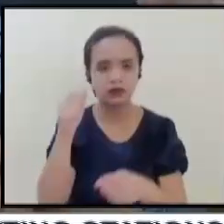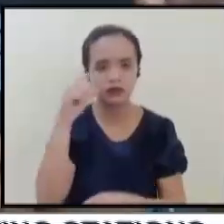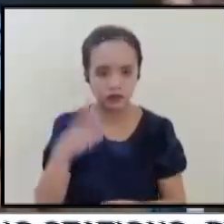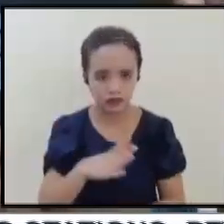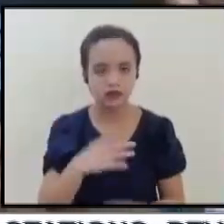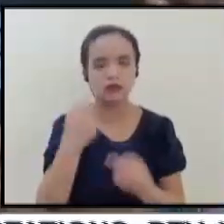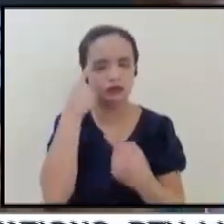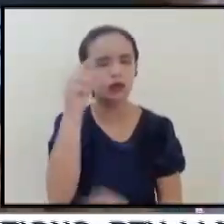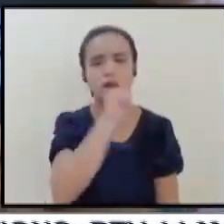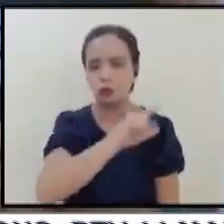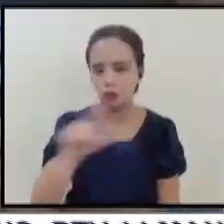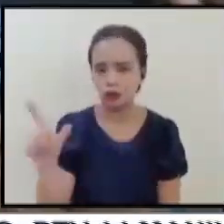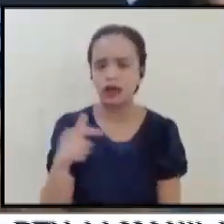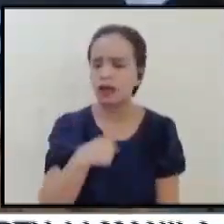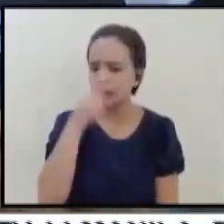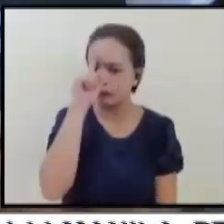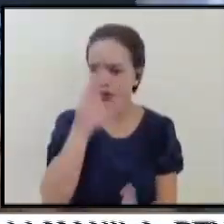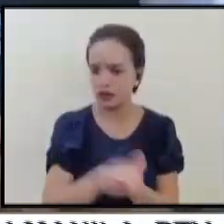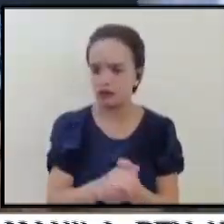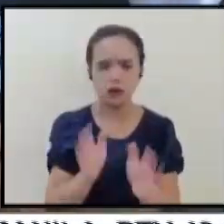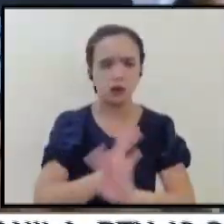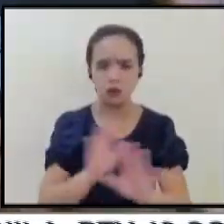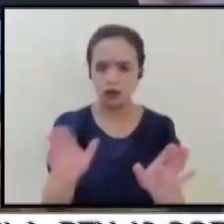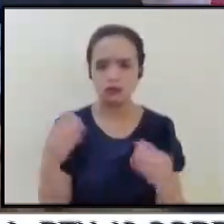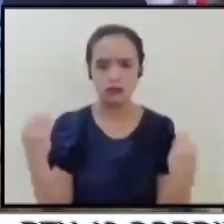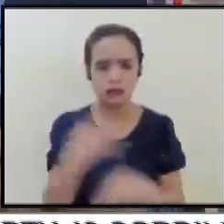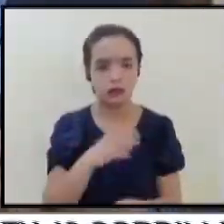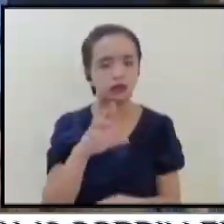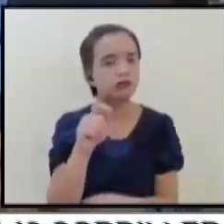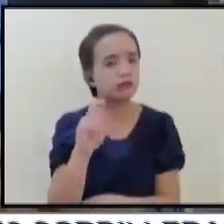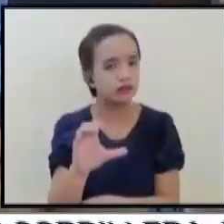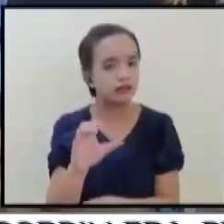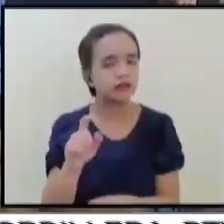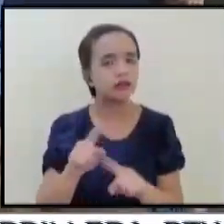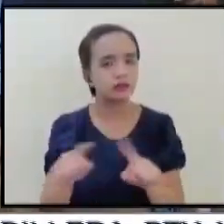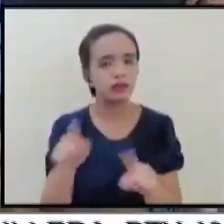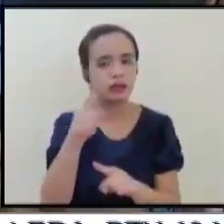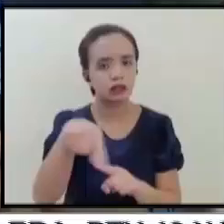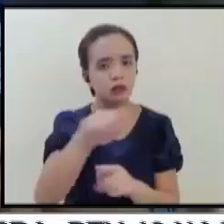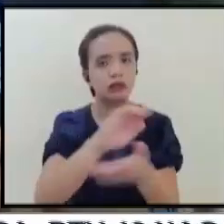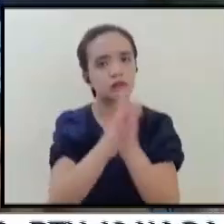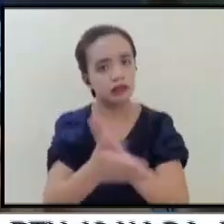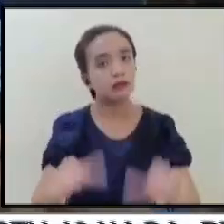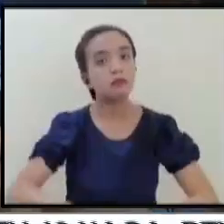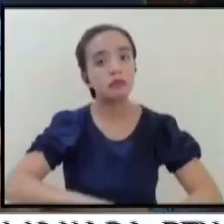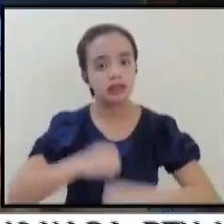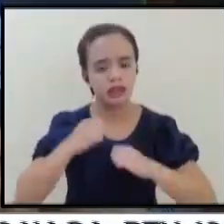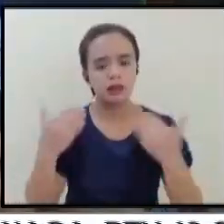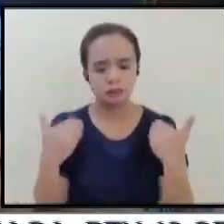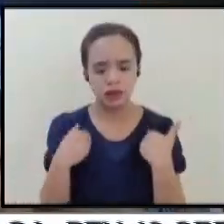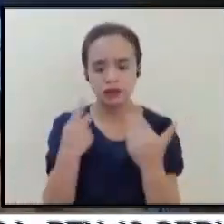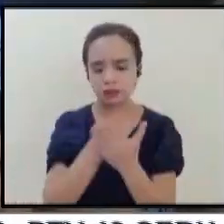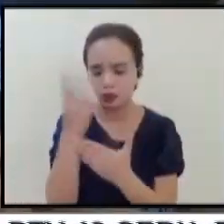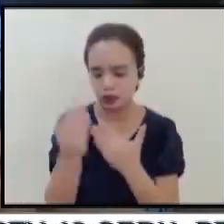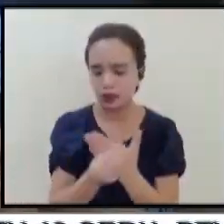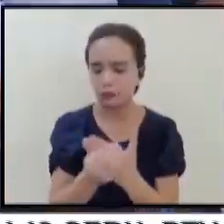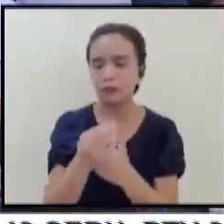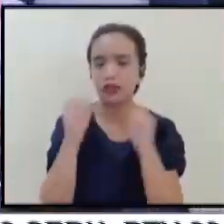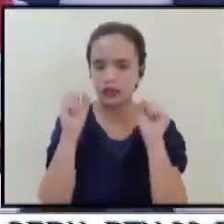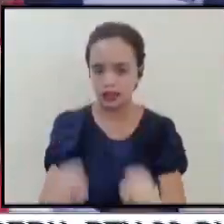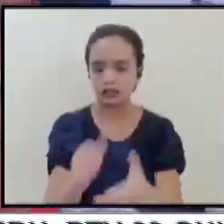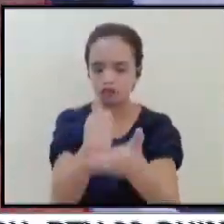So I believe na huwag kayong matakot mag-ROTC, rather maging proud kayo na mayroong ROTC program na makakatulong sa atin para mag-improve bilang mga